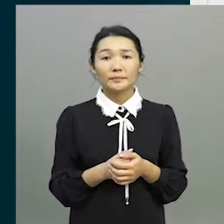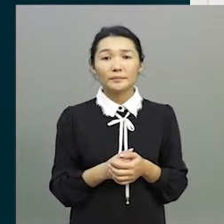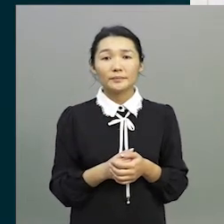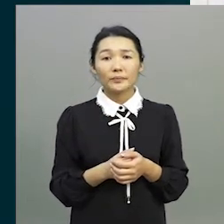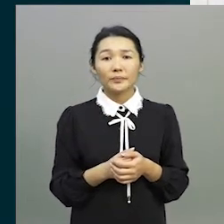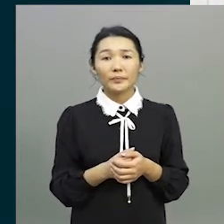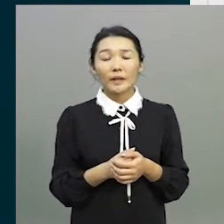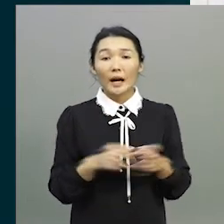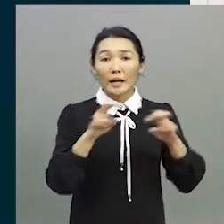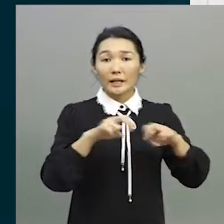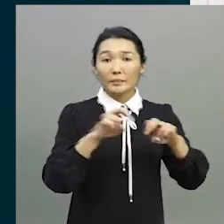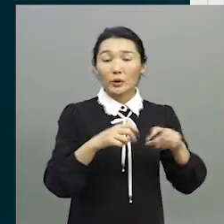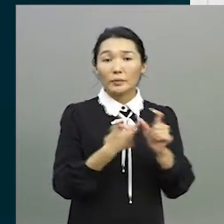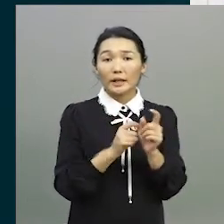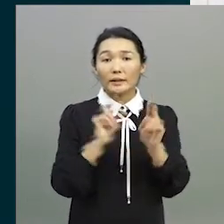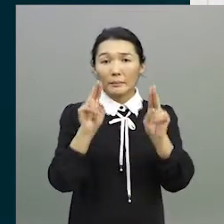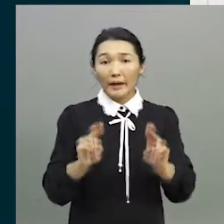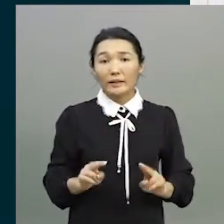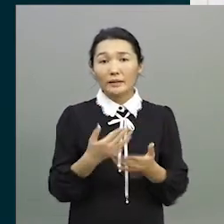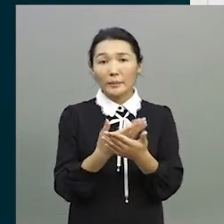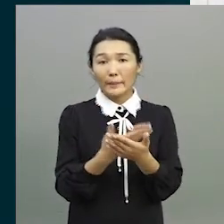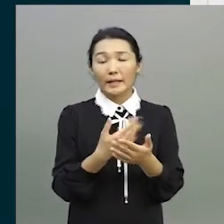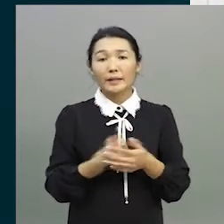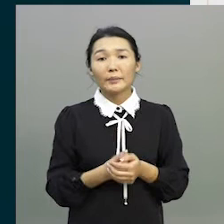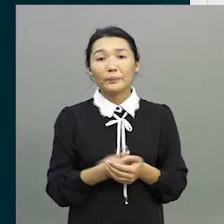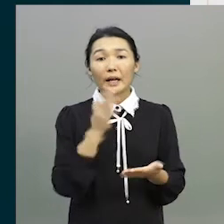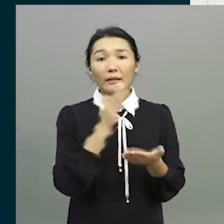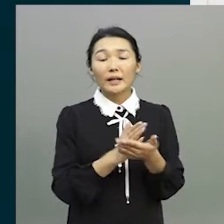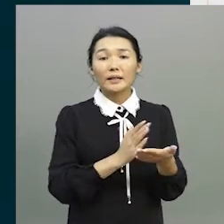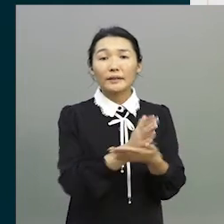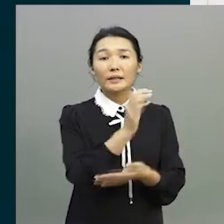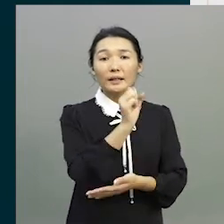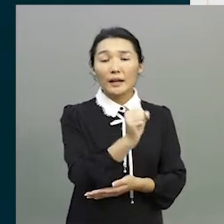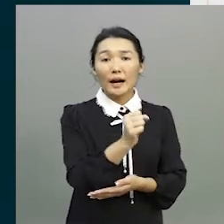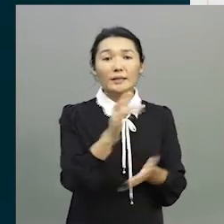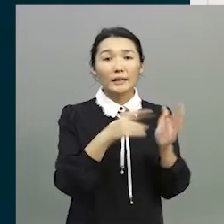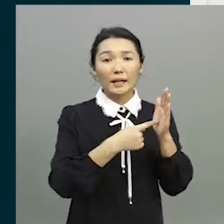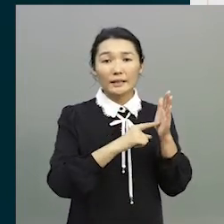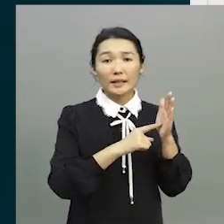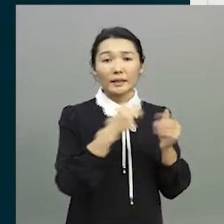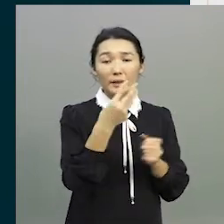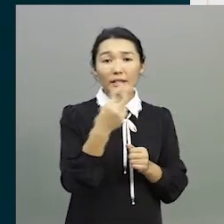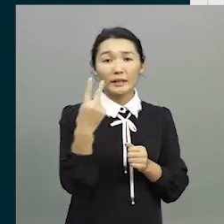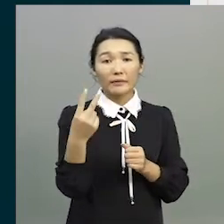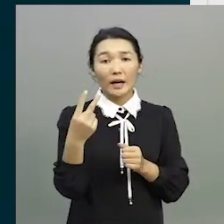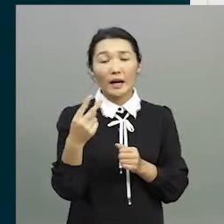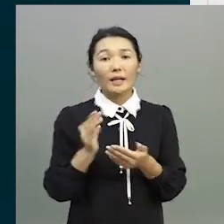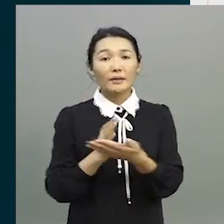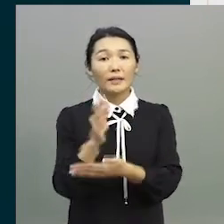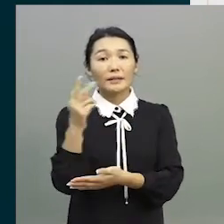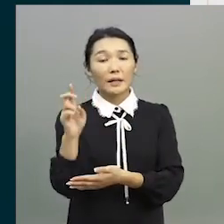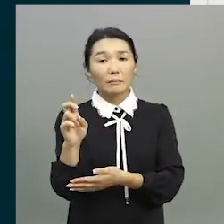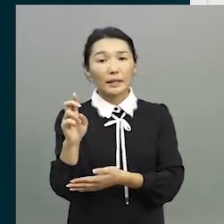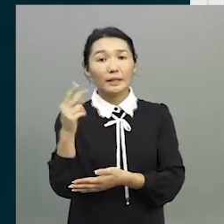разберем данные правила на примерах даны векторе а с координатами три и два и без координатами